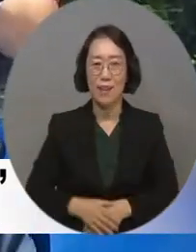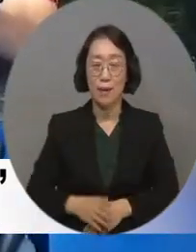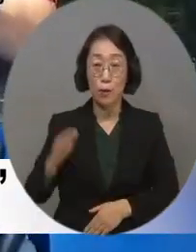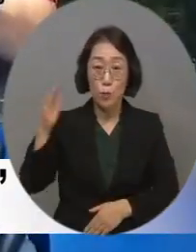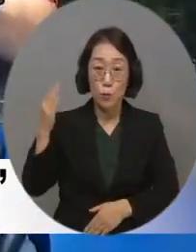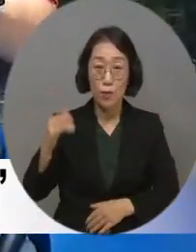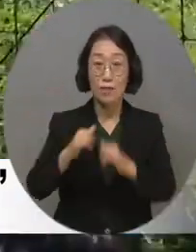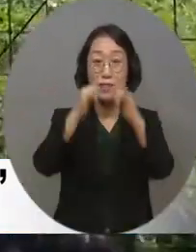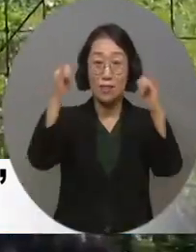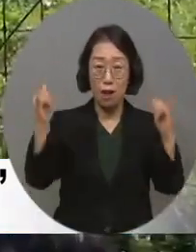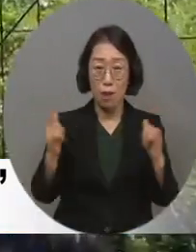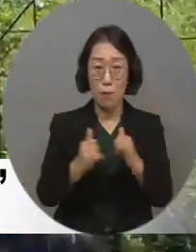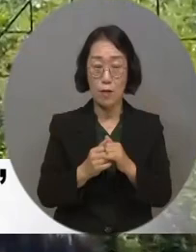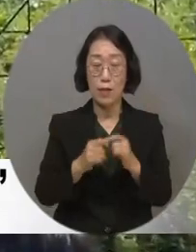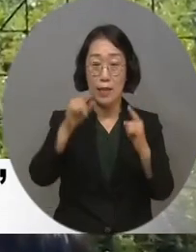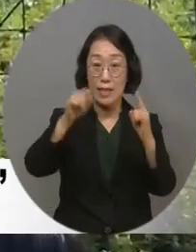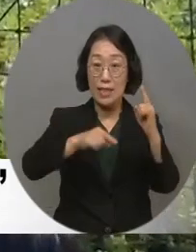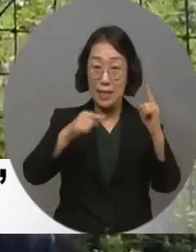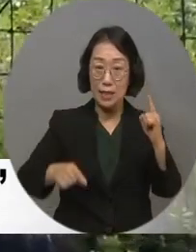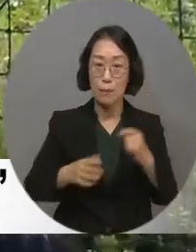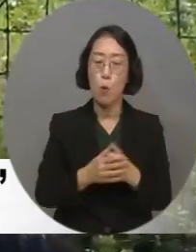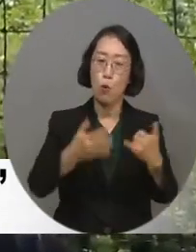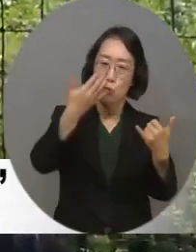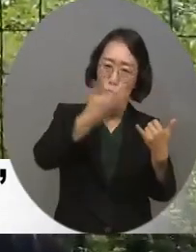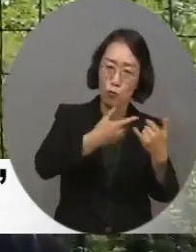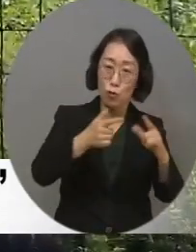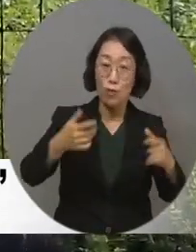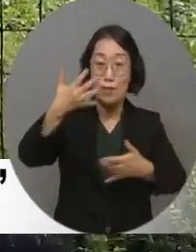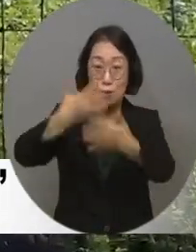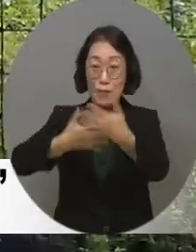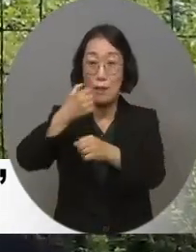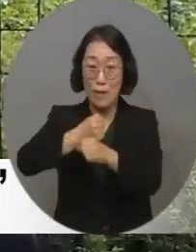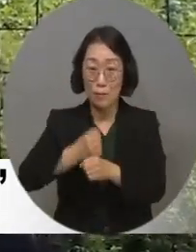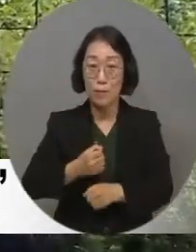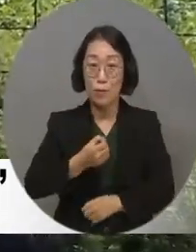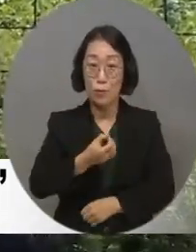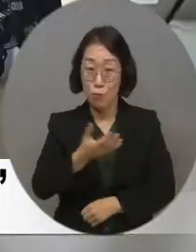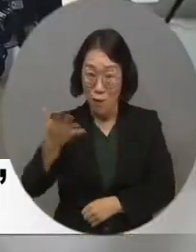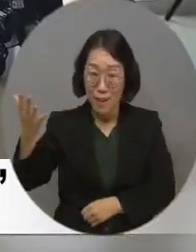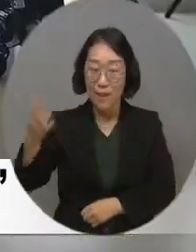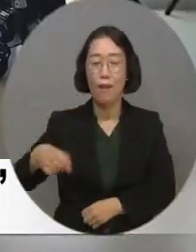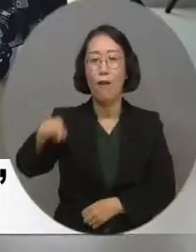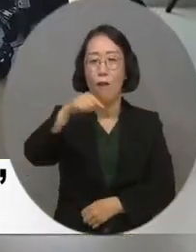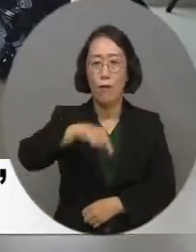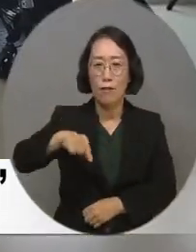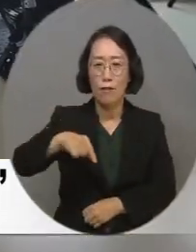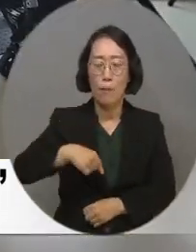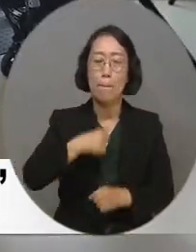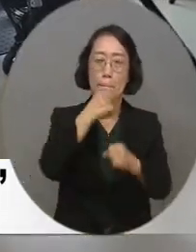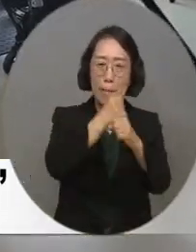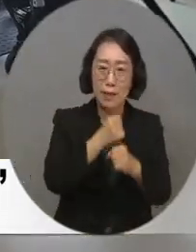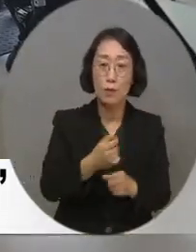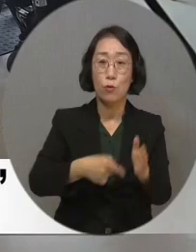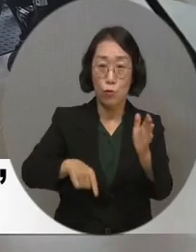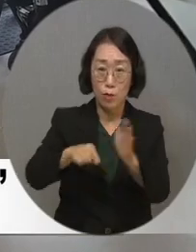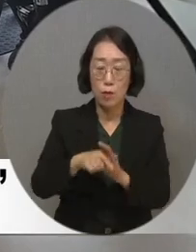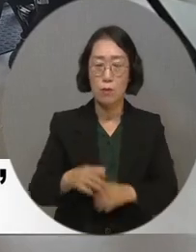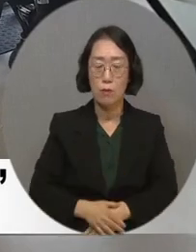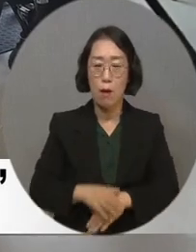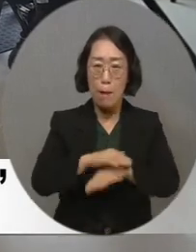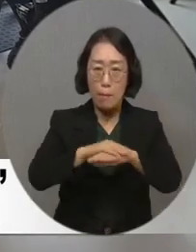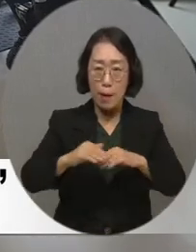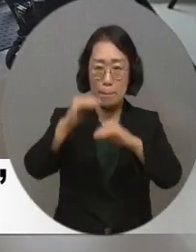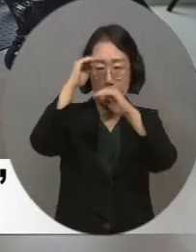우리 사회에서는 1인 미디어가 각광받고 있습니다. 1인 미디어로서 콘텐츠를 만들기 위해서는 체계적인